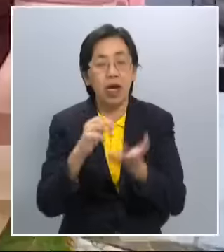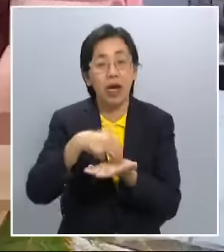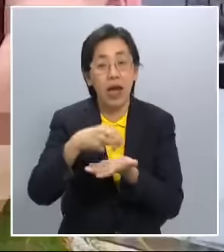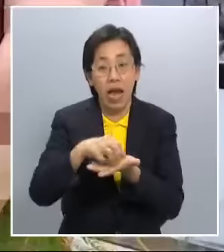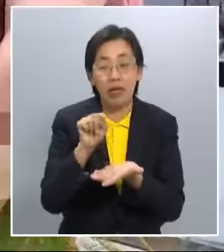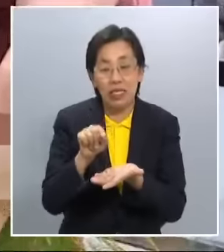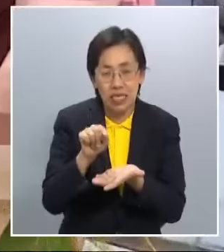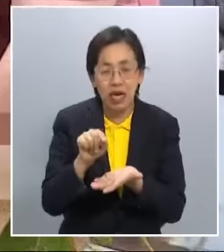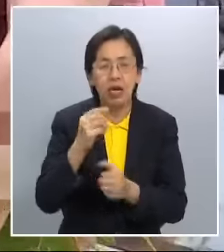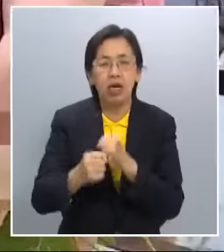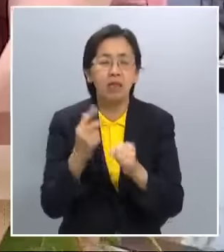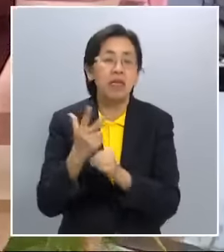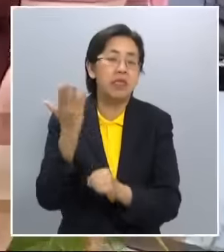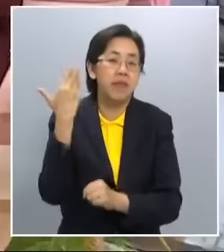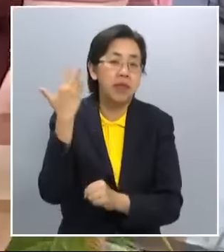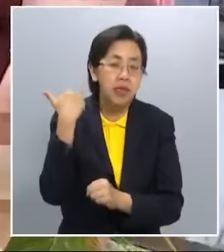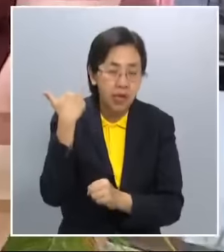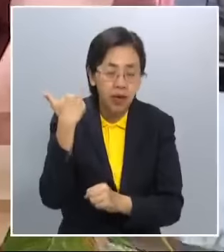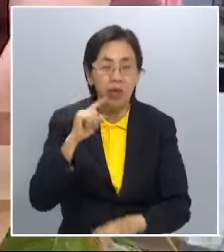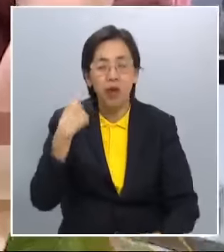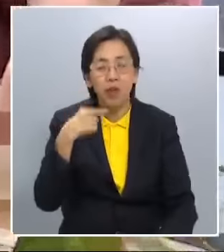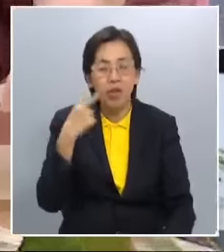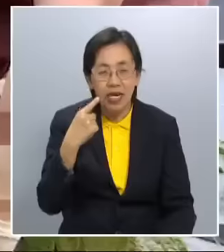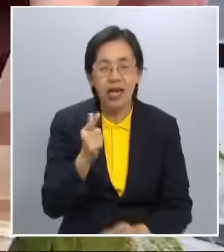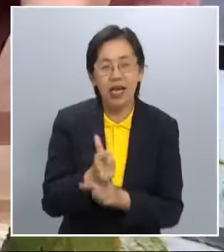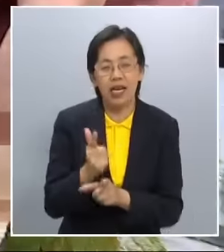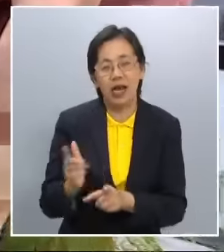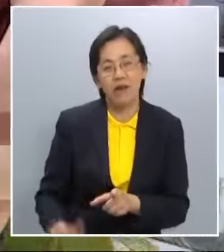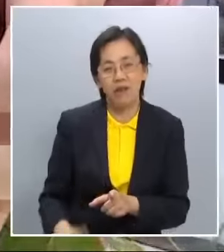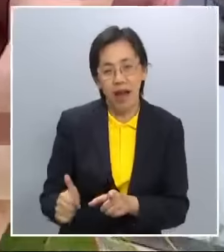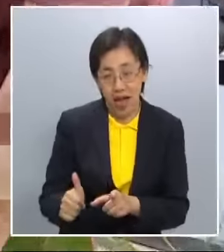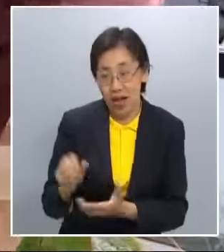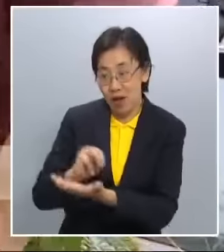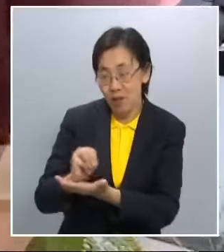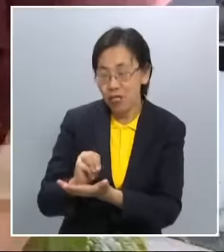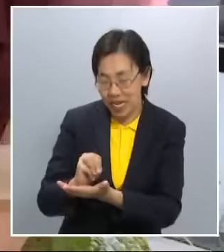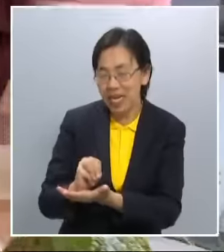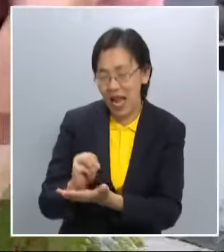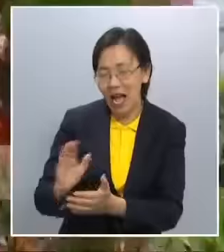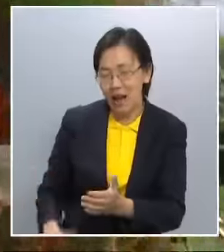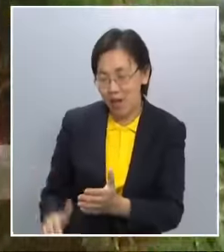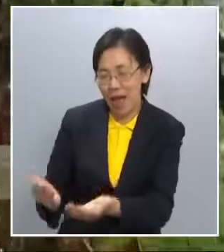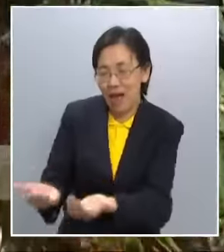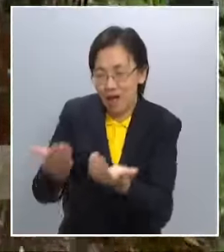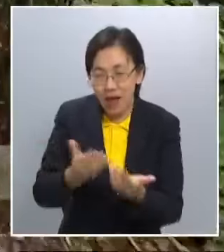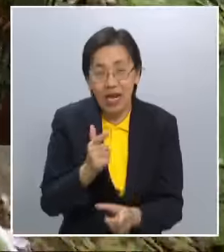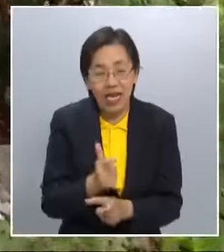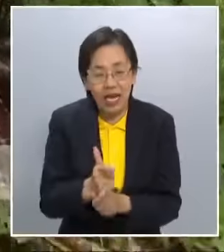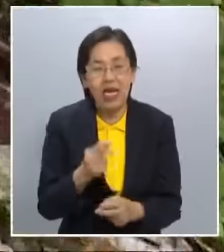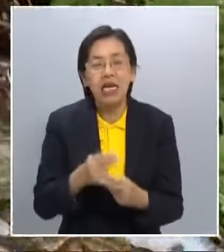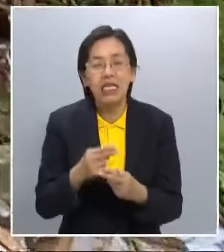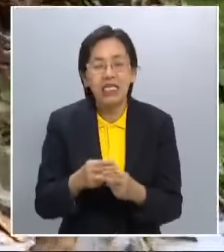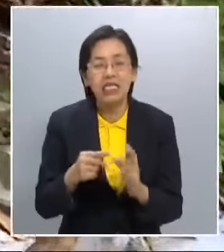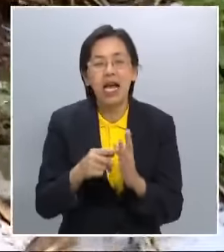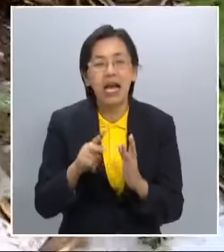ขึ้นบอกเมื่อ3ปีก่อนคุณตาเนี่ยรับเลี้ยงหมาหาบ้านจากมูลนิธิไว้มา1ตัวตั้งชื่อว่าแคนดี้